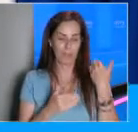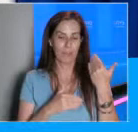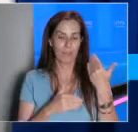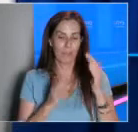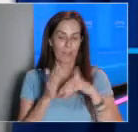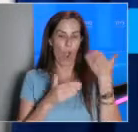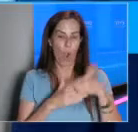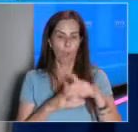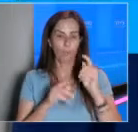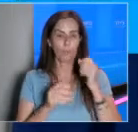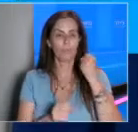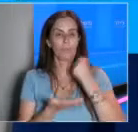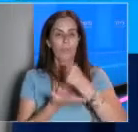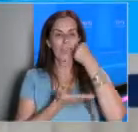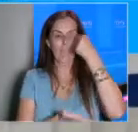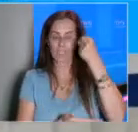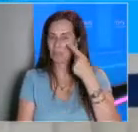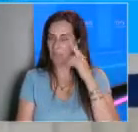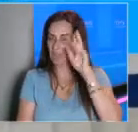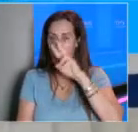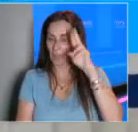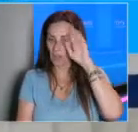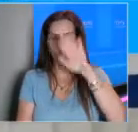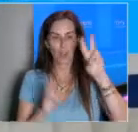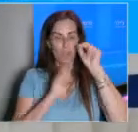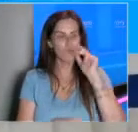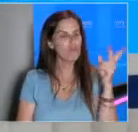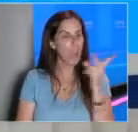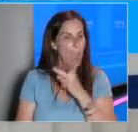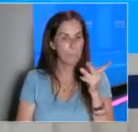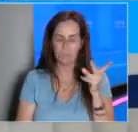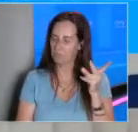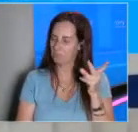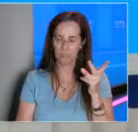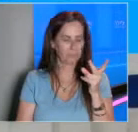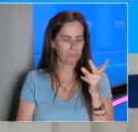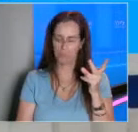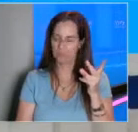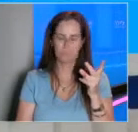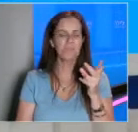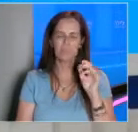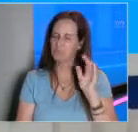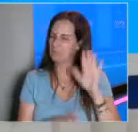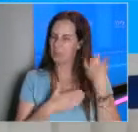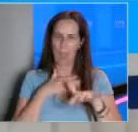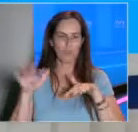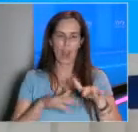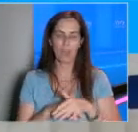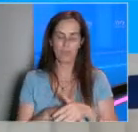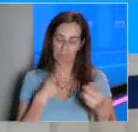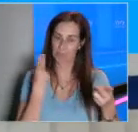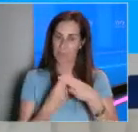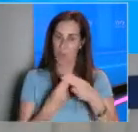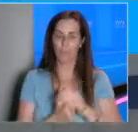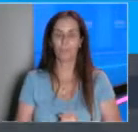המועד האחרון להעברת התקציב, נראה שגם בליכוד וגם בכחול לבן מתחילים להשלים עם התפוררות ממשלת האחדות, ההולכת